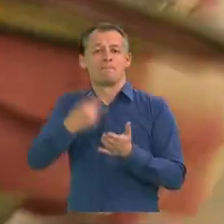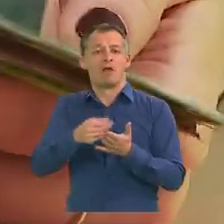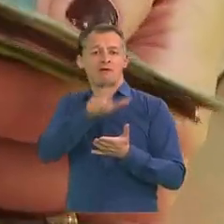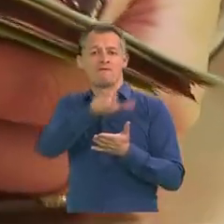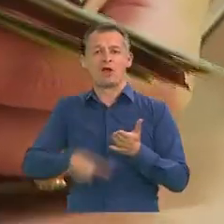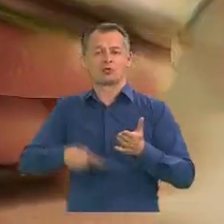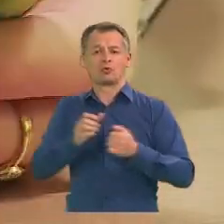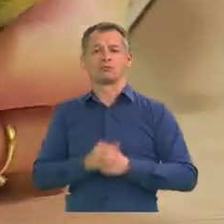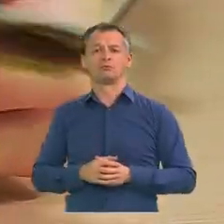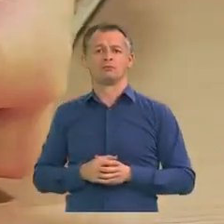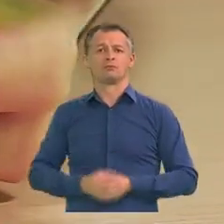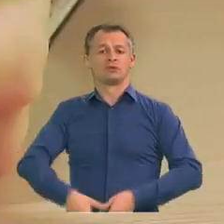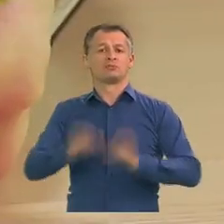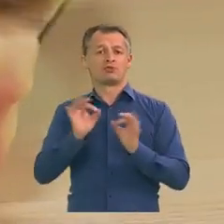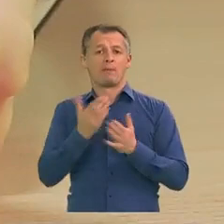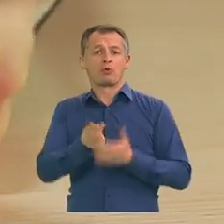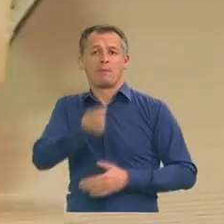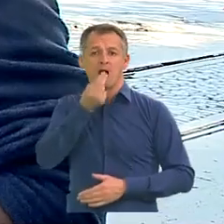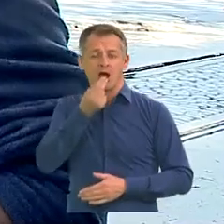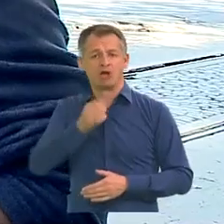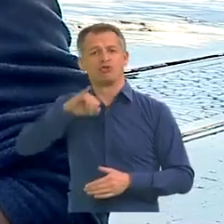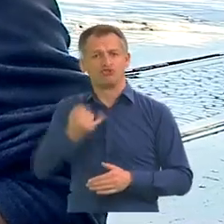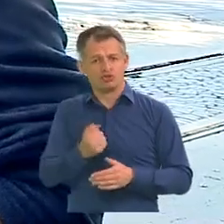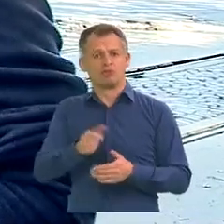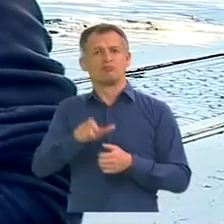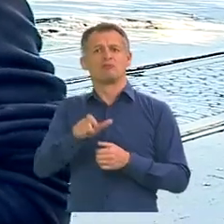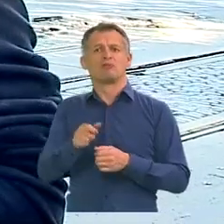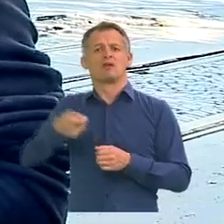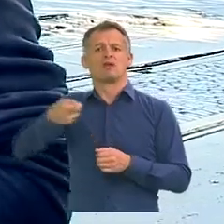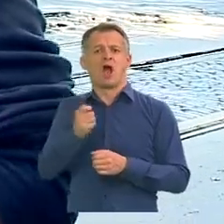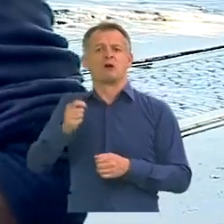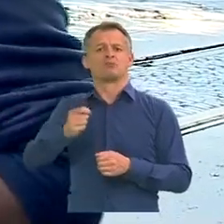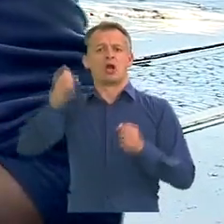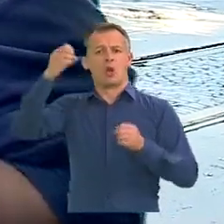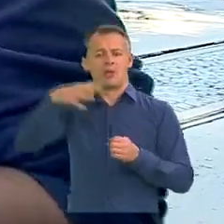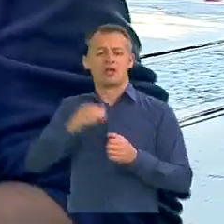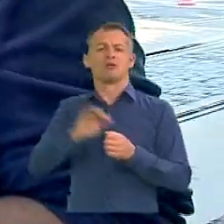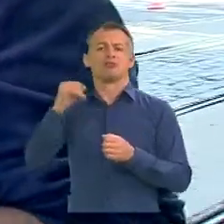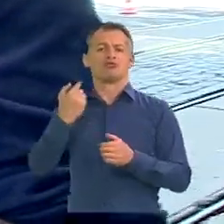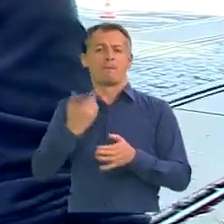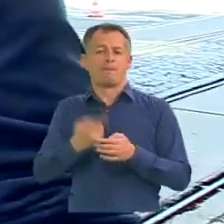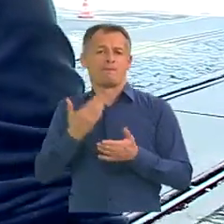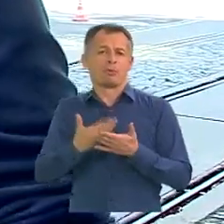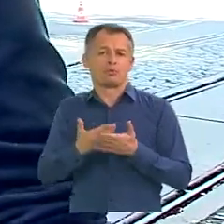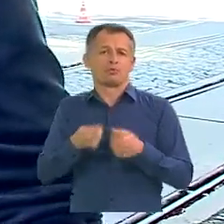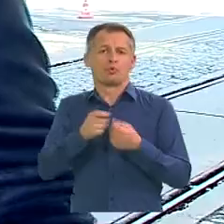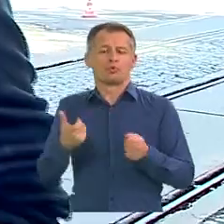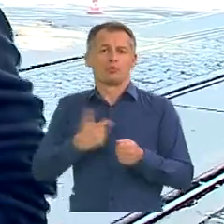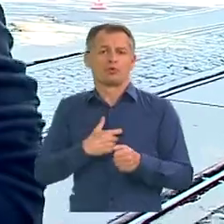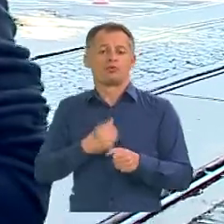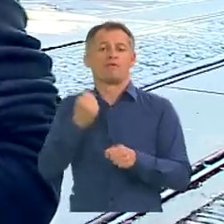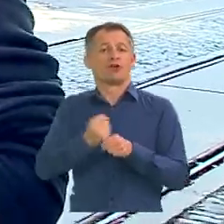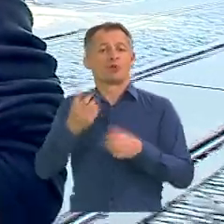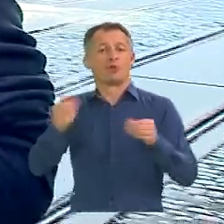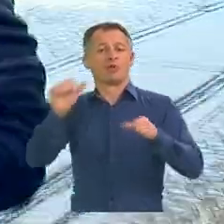de toate, mai ales pe mâncare. Și utilități, dar în măsura posibilităților, se face foarte multă economie.